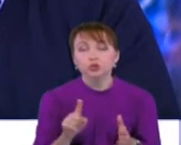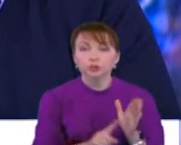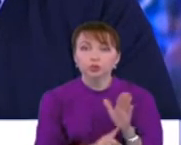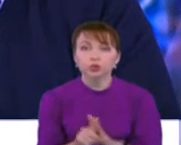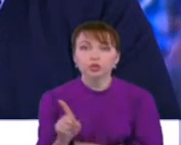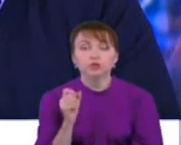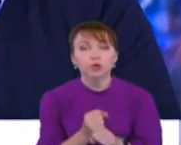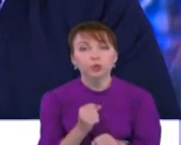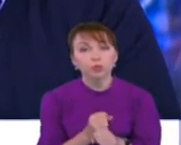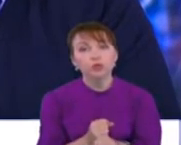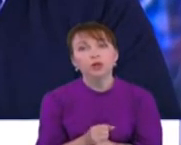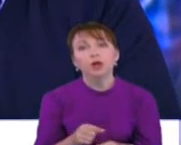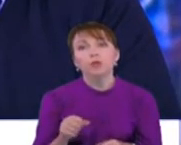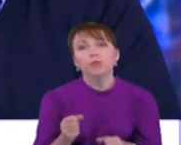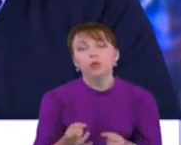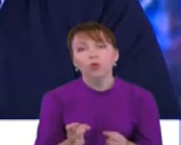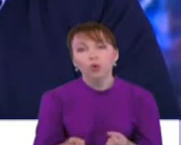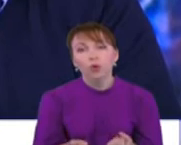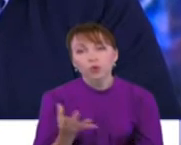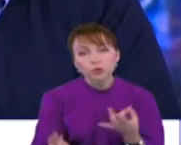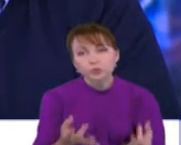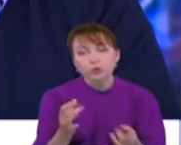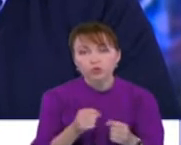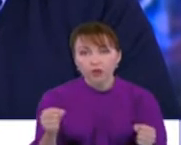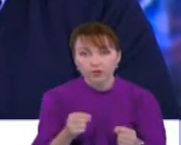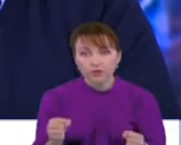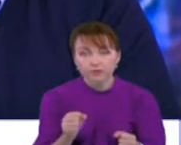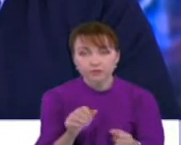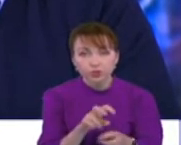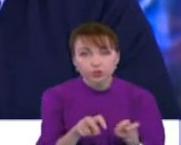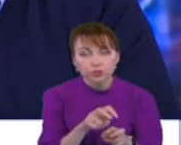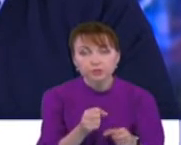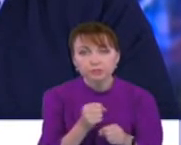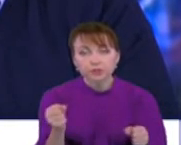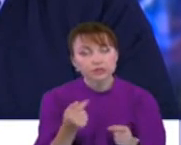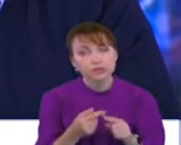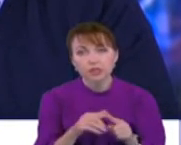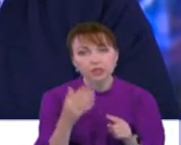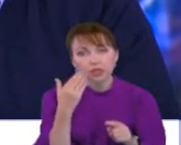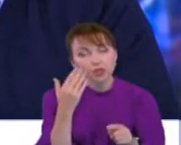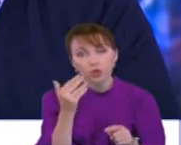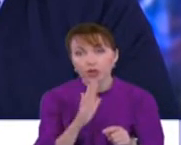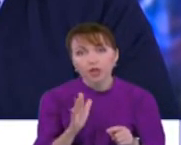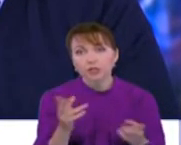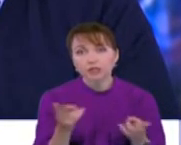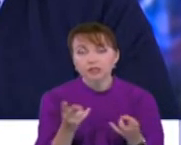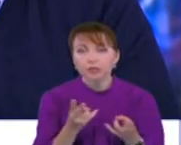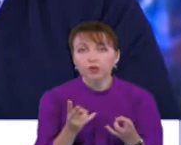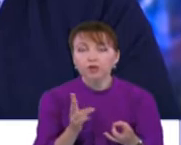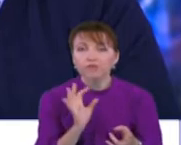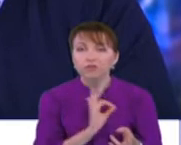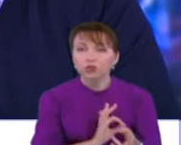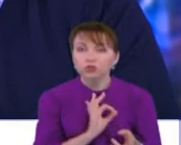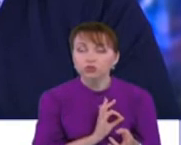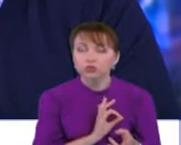починаються роботи по розмінуванню. А там теж це не просто, це треба виконання своїх сторін